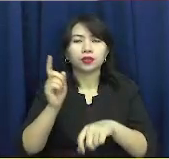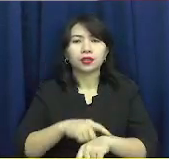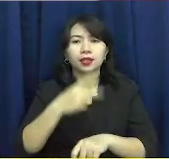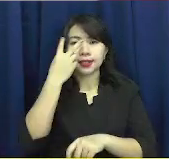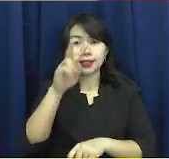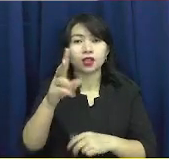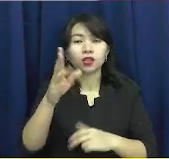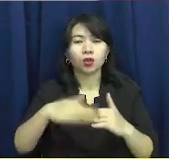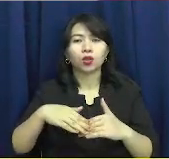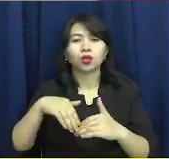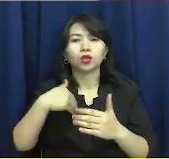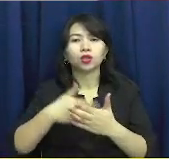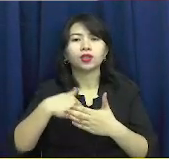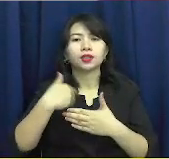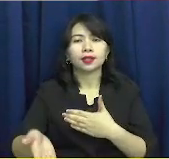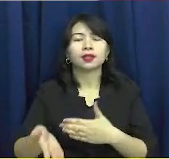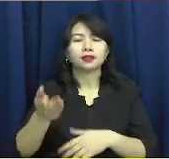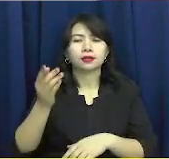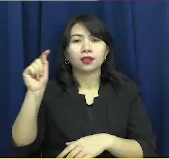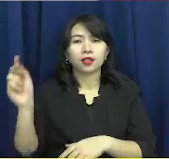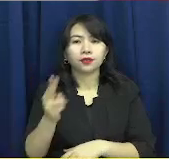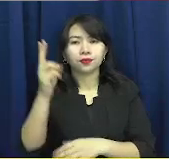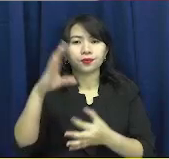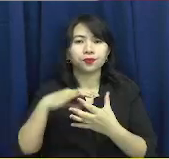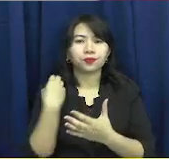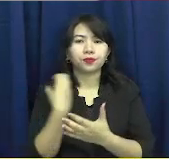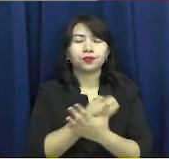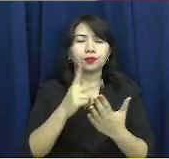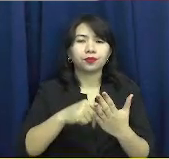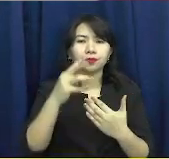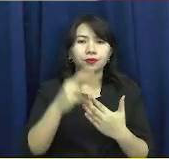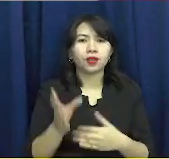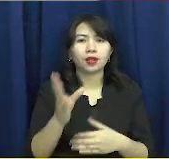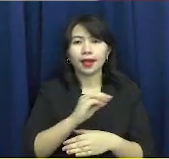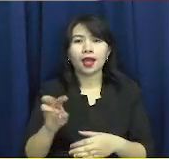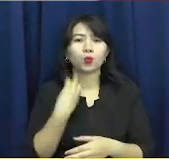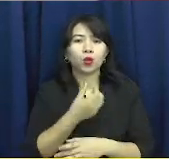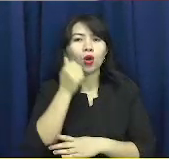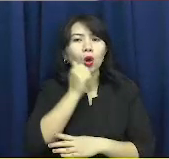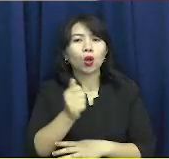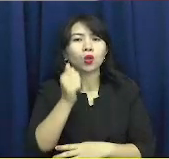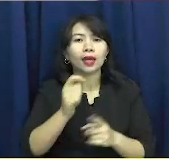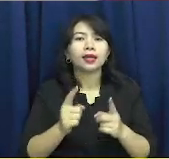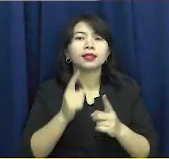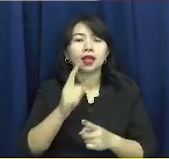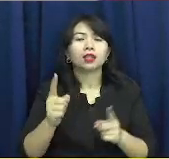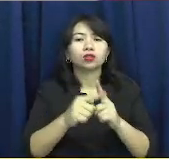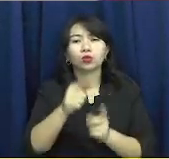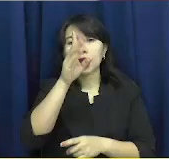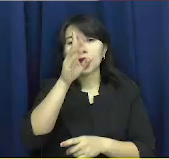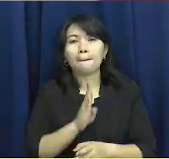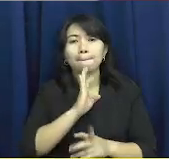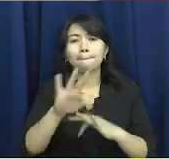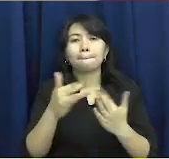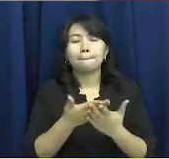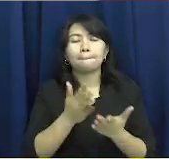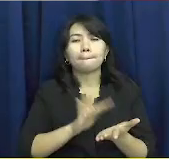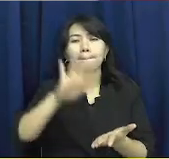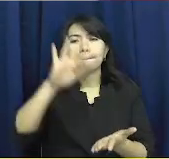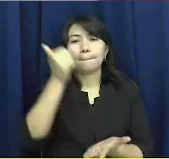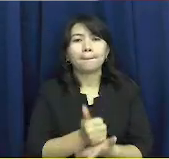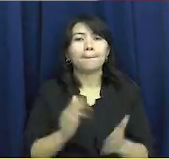See you on the next episodes of our program, The Baptist Lunch. And on top of all of this, lagi po namin sinasabing, to God be the